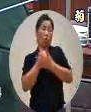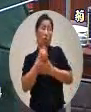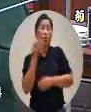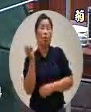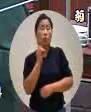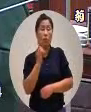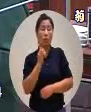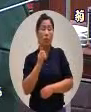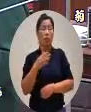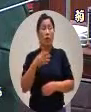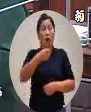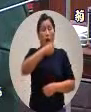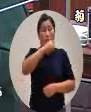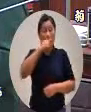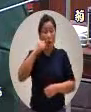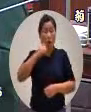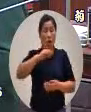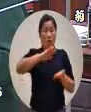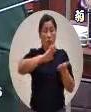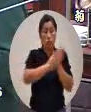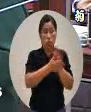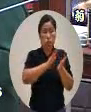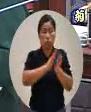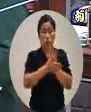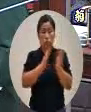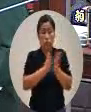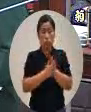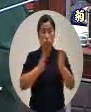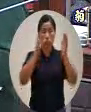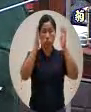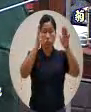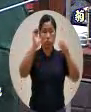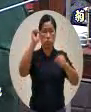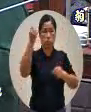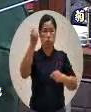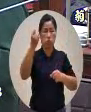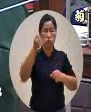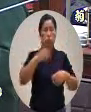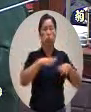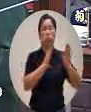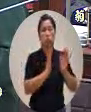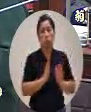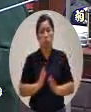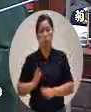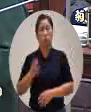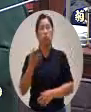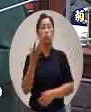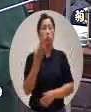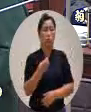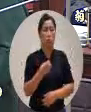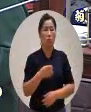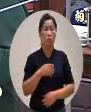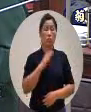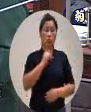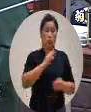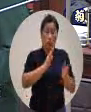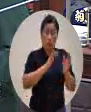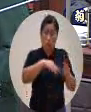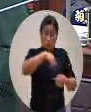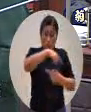我想台灣在轉型的正義上一直沒有處理轉型的正義